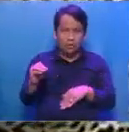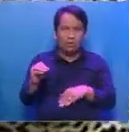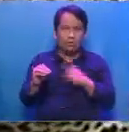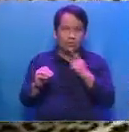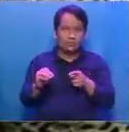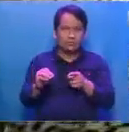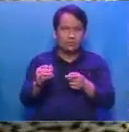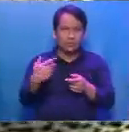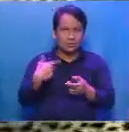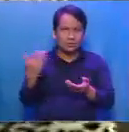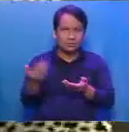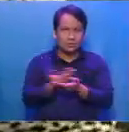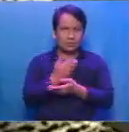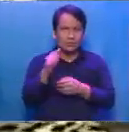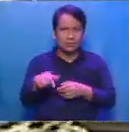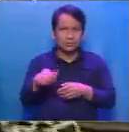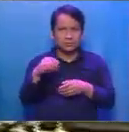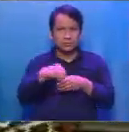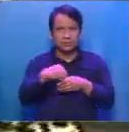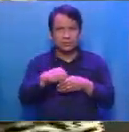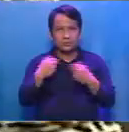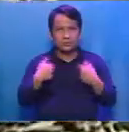bahay, nakabago man lang sila. Kasi